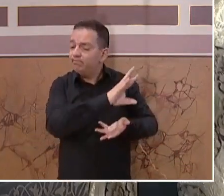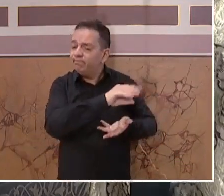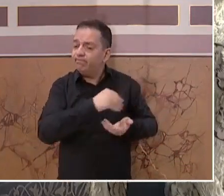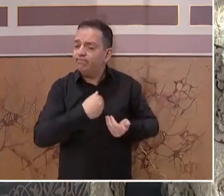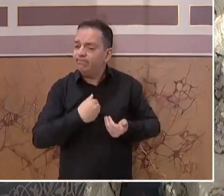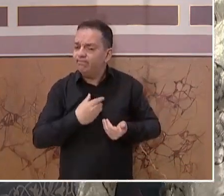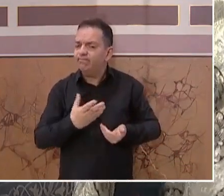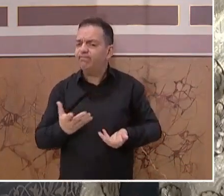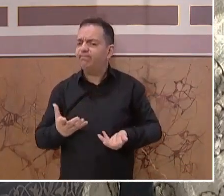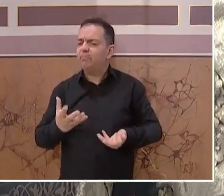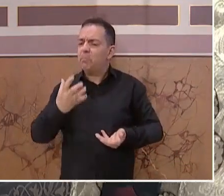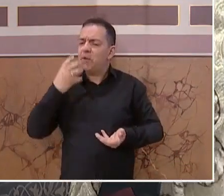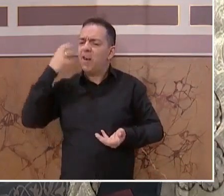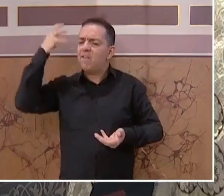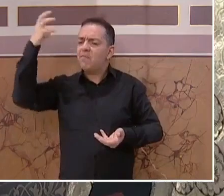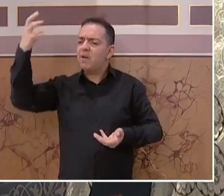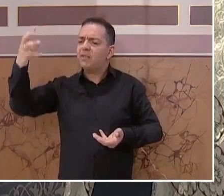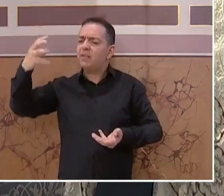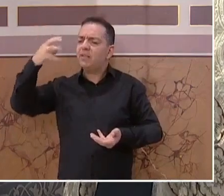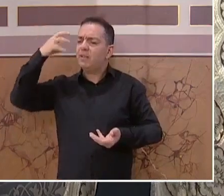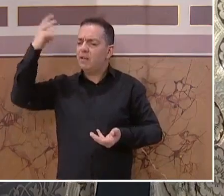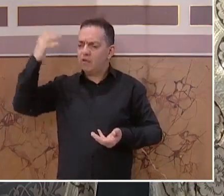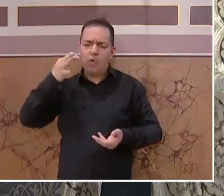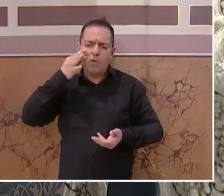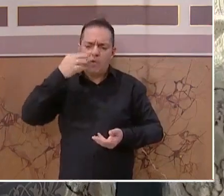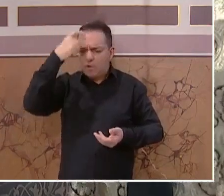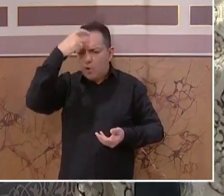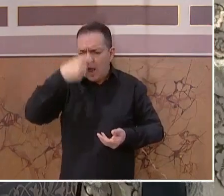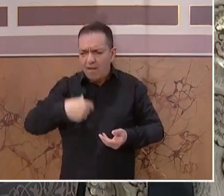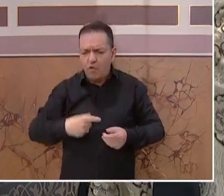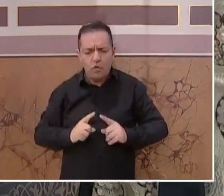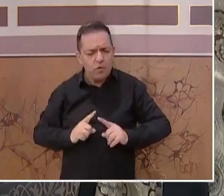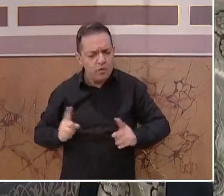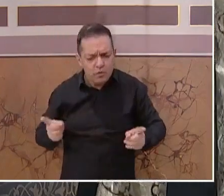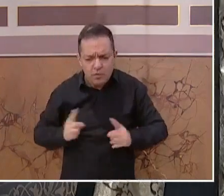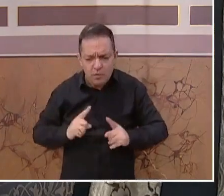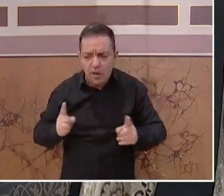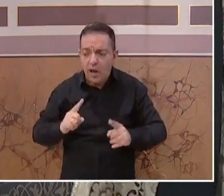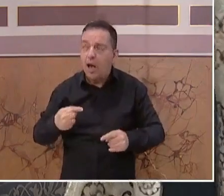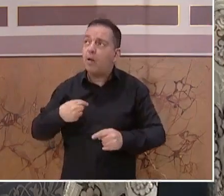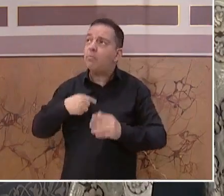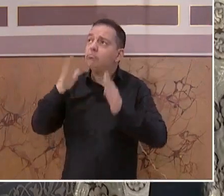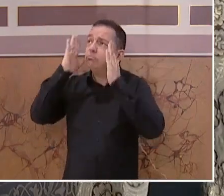ότι δεν ζούμε μόνο για τον εαυτόν μας, αλλά